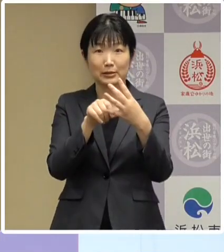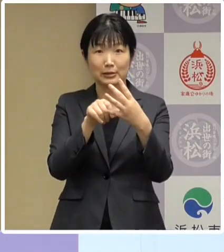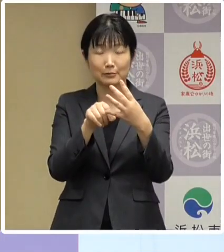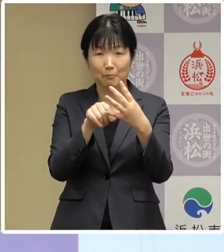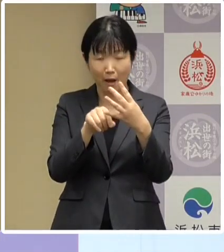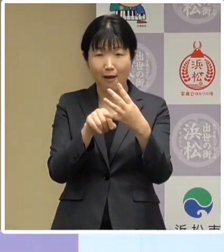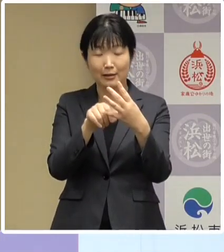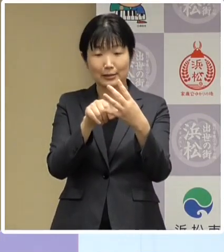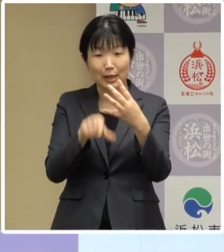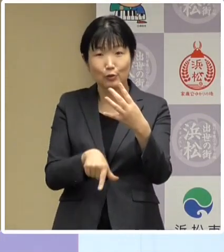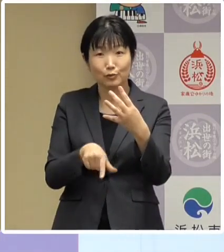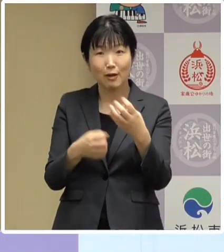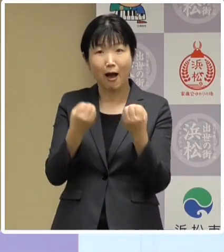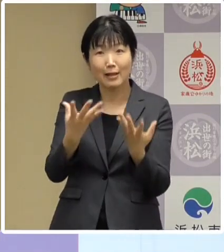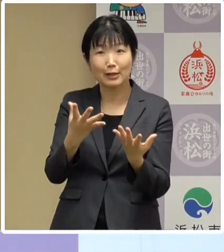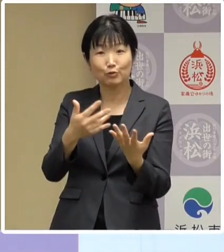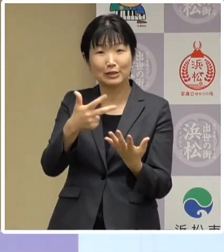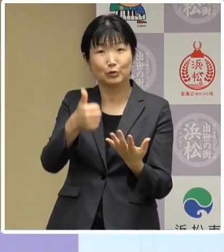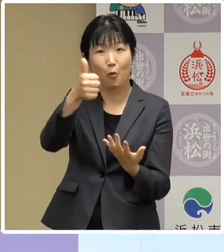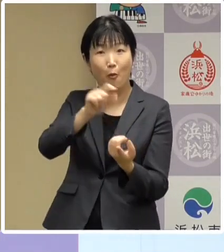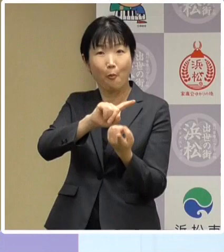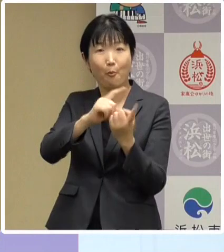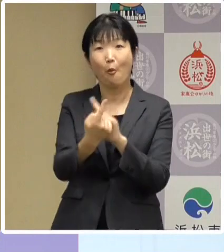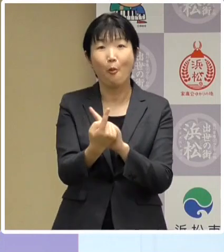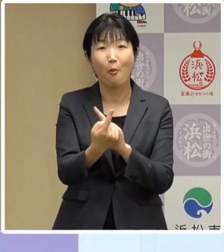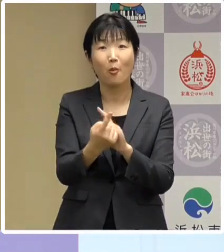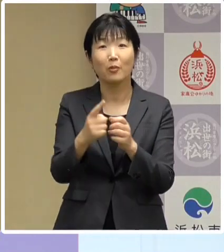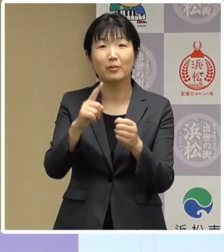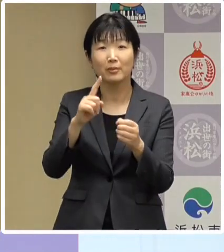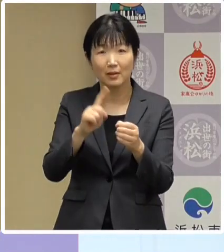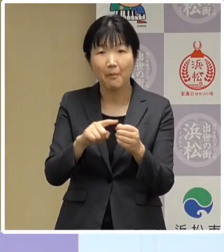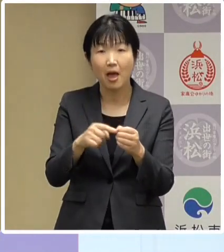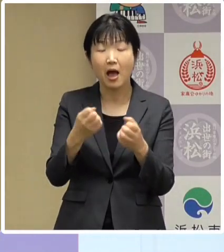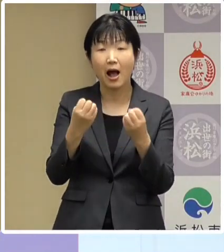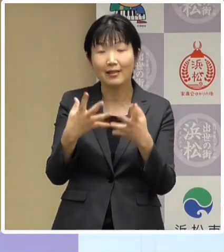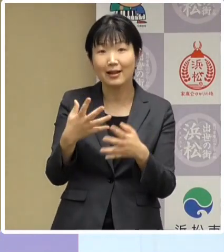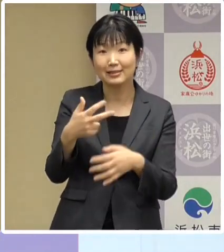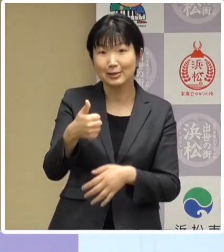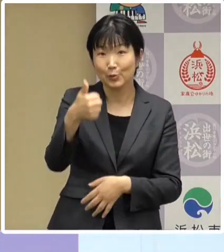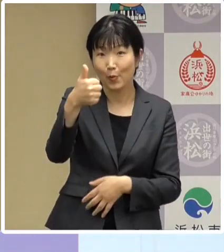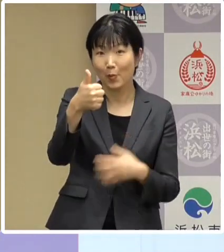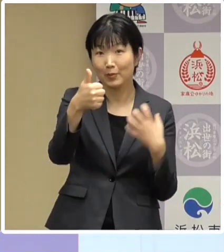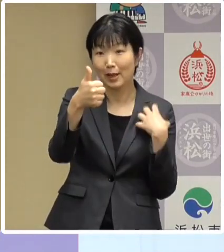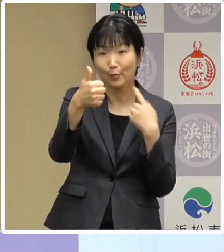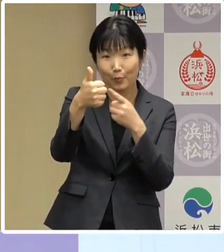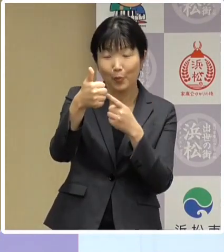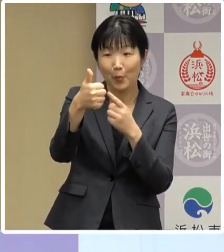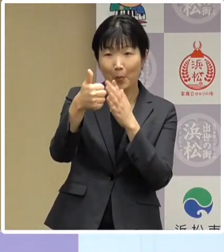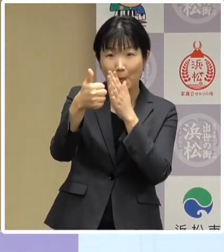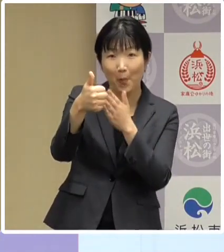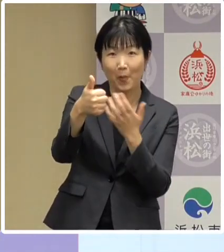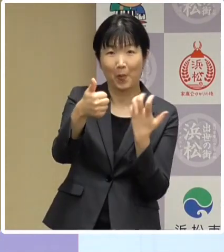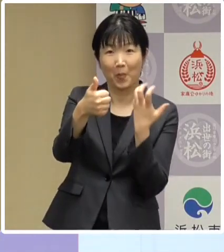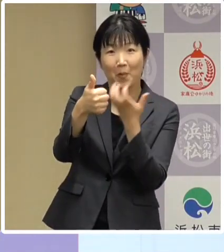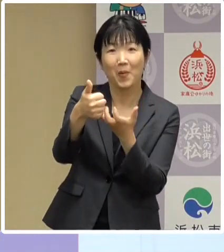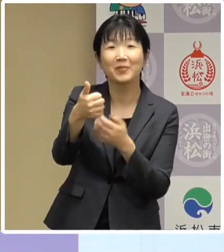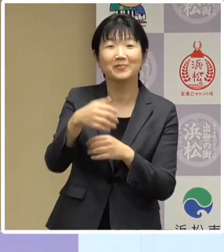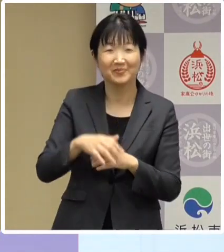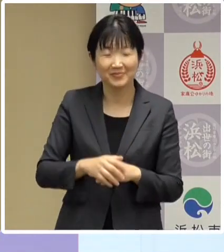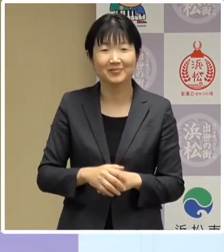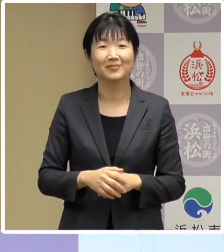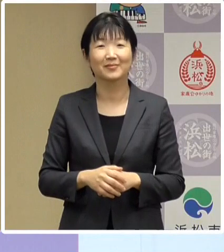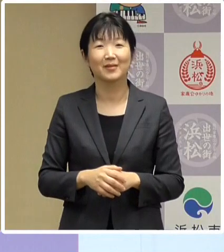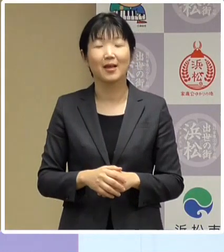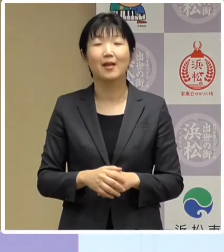ので、まあ、次の市長の方に委ねることになろうと思いますけれども、あのそれ以上ですね、まあ、それと切り離して